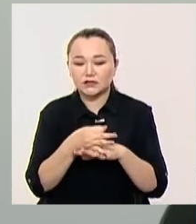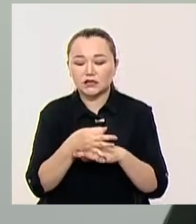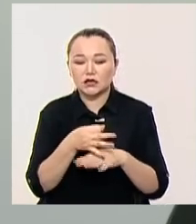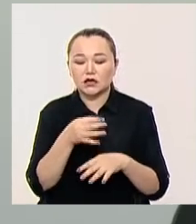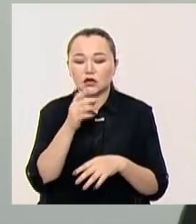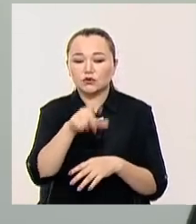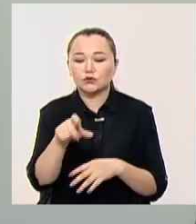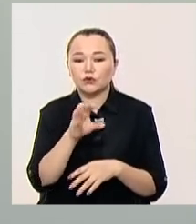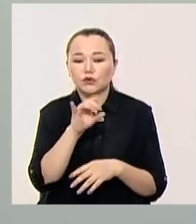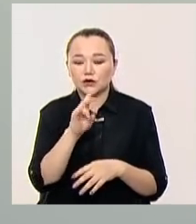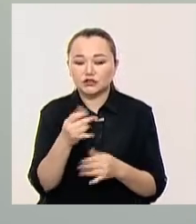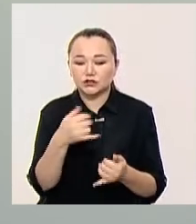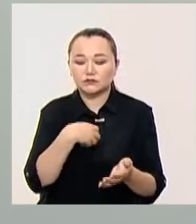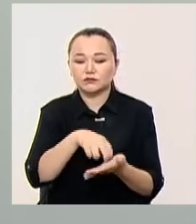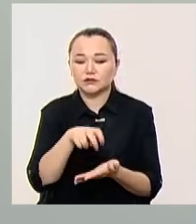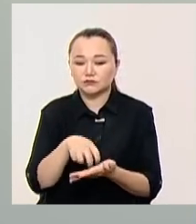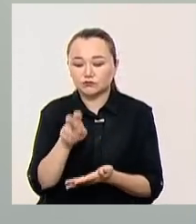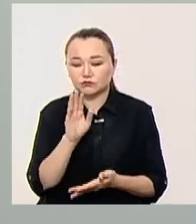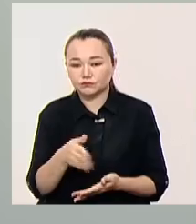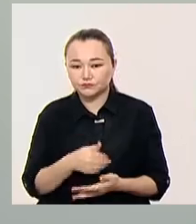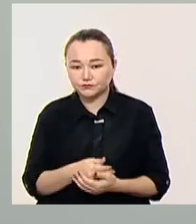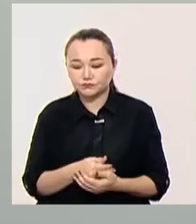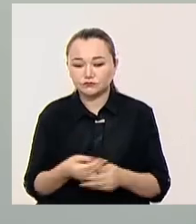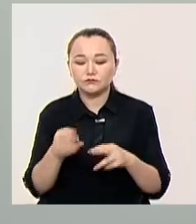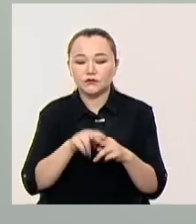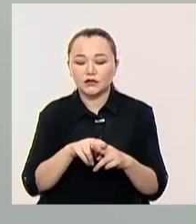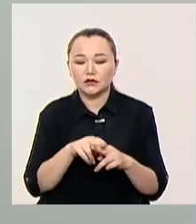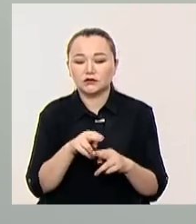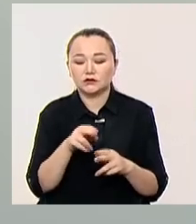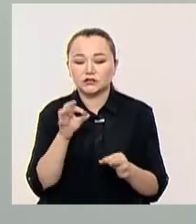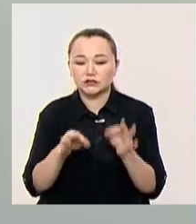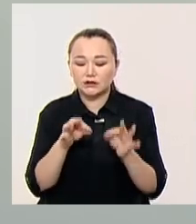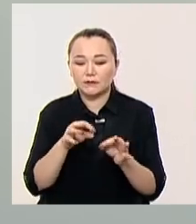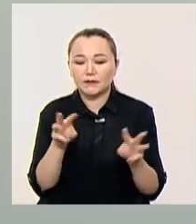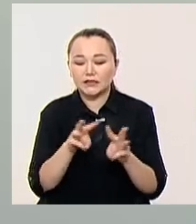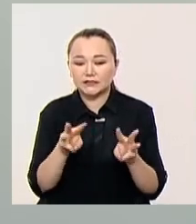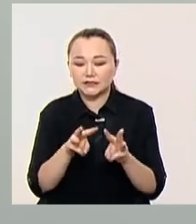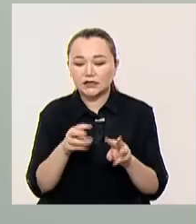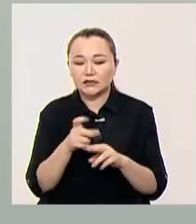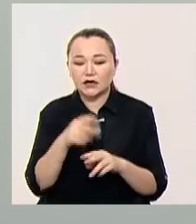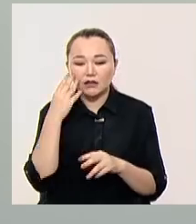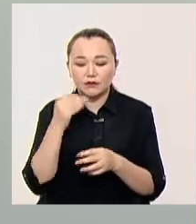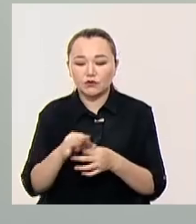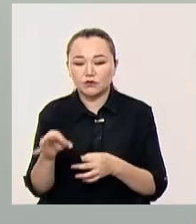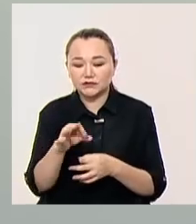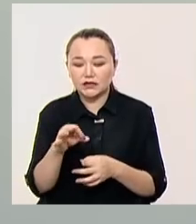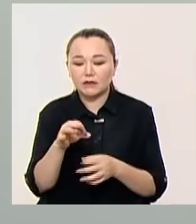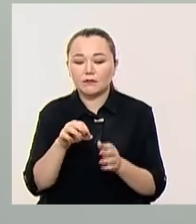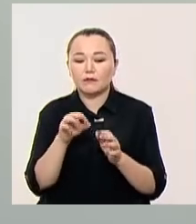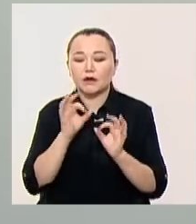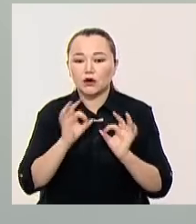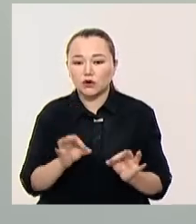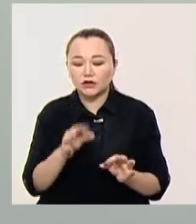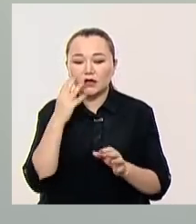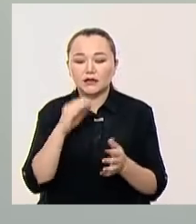тікелей жауап беретін органдарға қазір хат жолдаймыз. Бұл Әділет министрлігі, бұл Алматы облысының прокуратурасы, Алматы